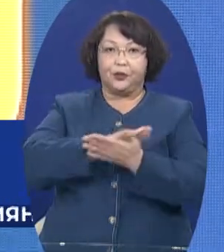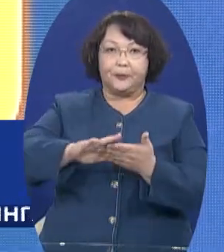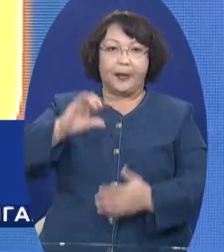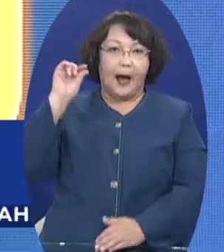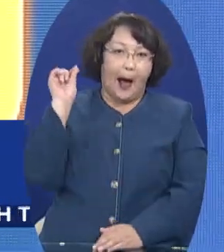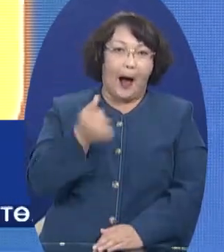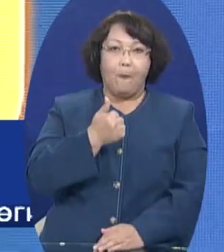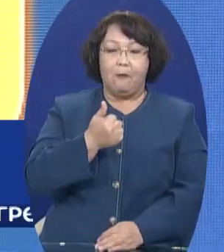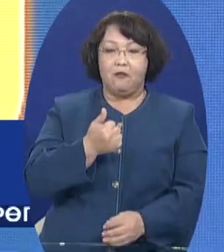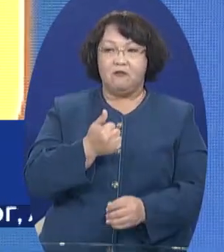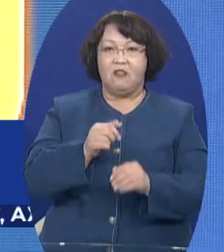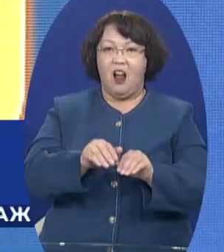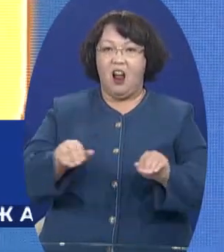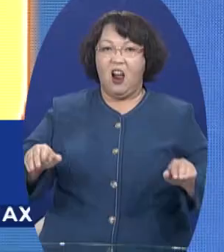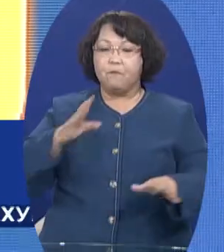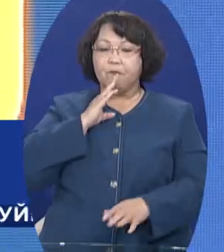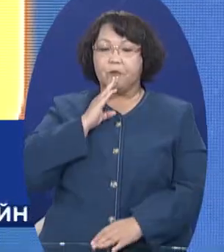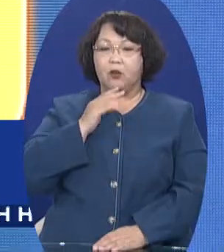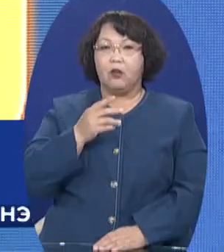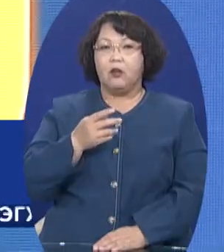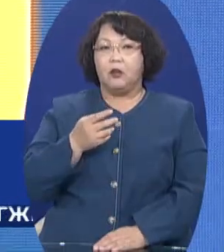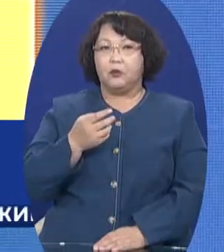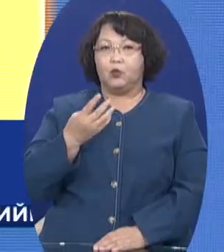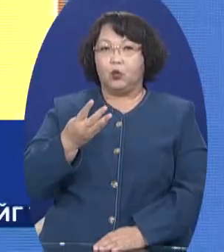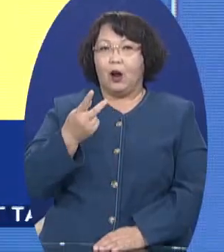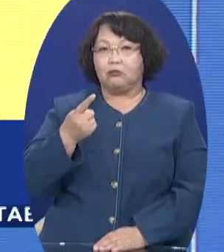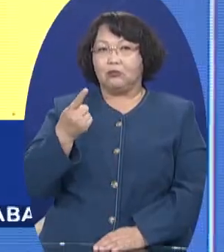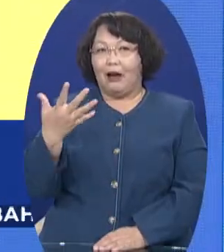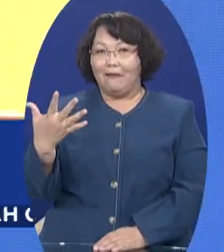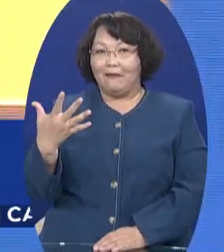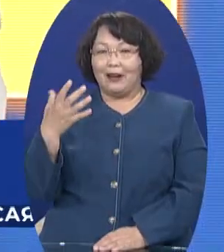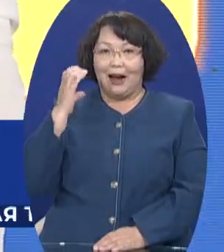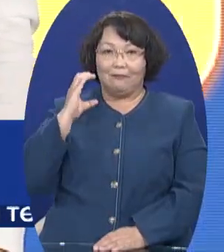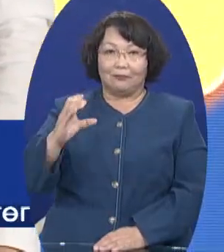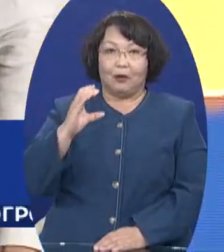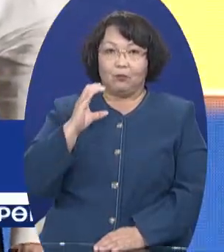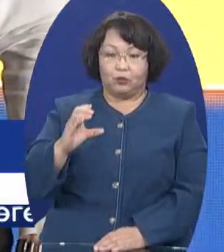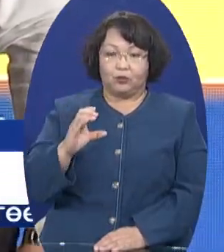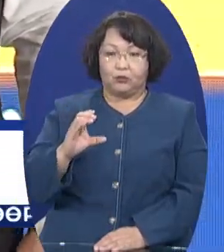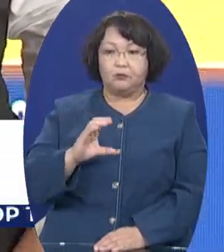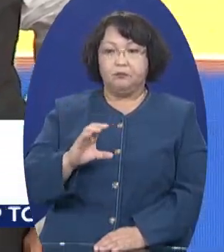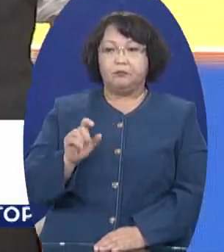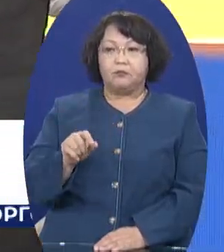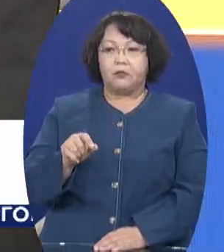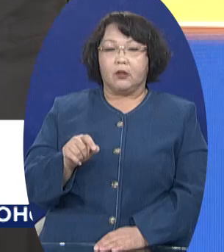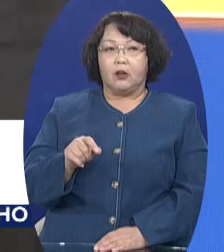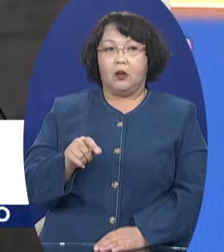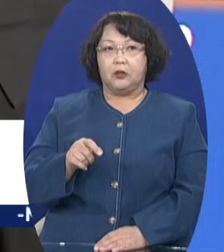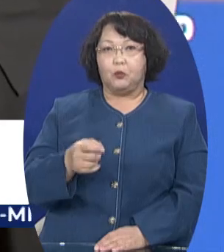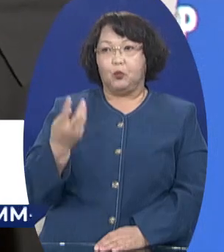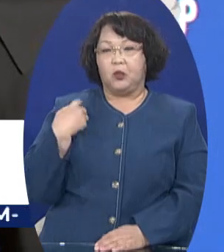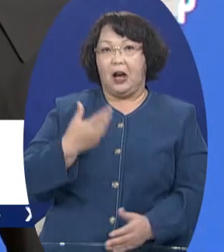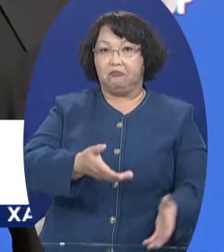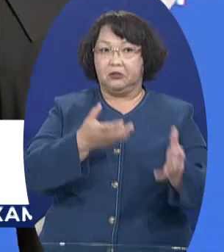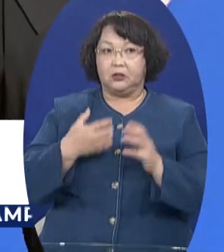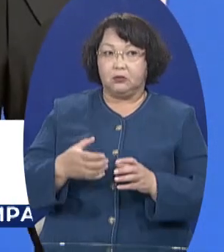За 2020 оноос хойш 415 автобус бол одоо орж ирсэн нийтийн тээврийн үйлчилгээнд одоо явж байгаа хүүхдийн